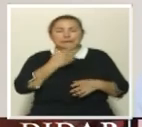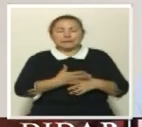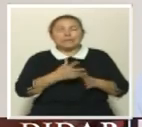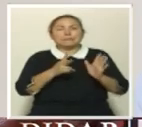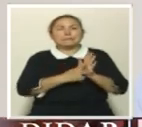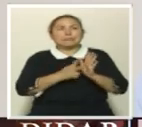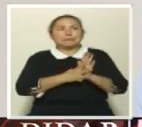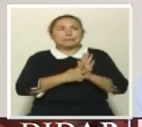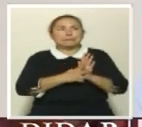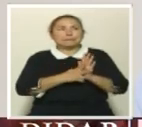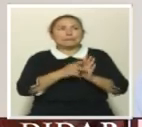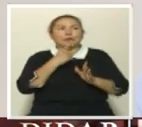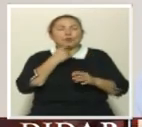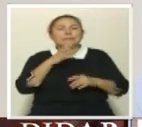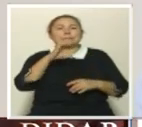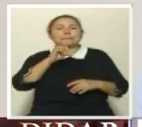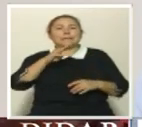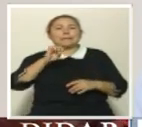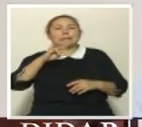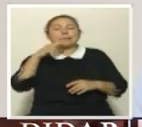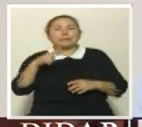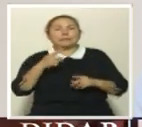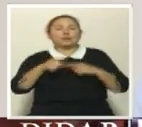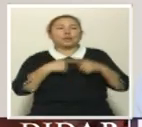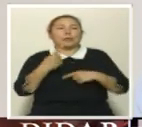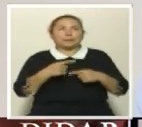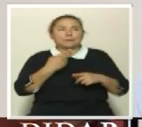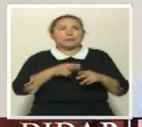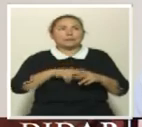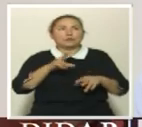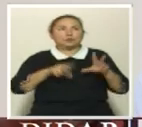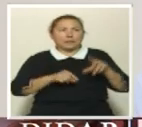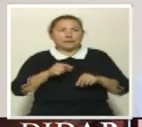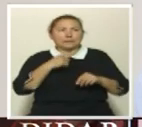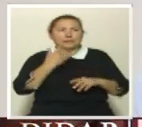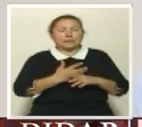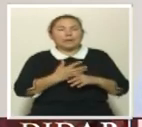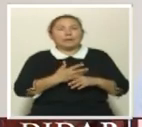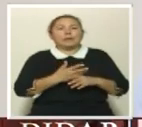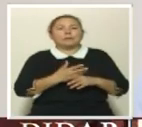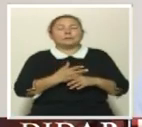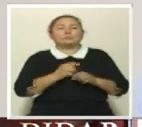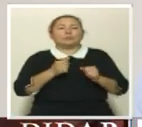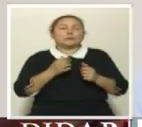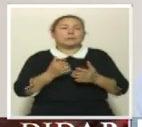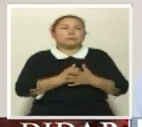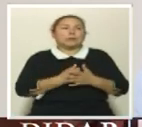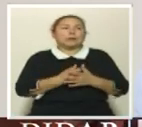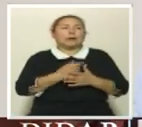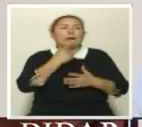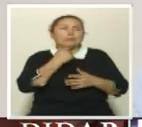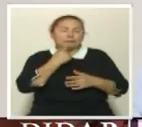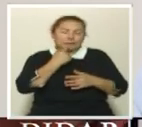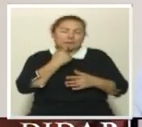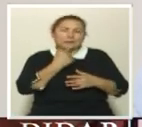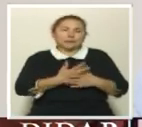осы аталған қантамырға стенд қойылды. Стенд арқылы жана бұл да емдік шара болып табылады, оперативті қантамыр